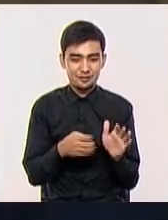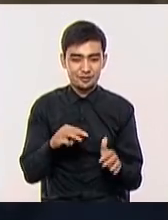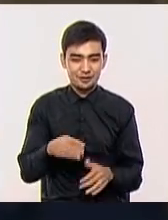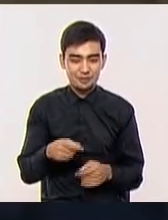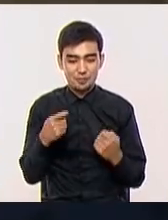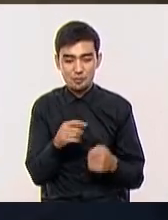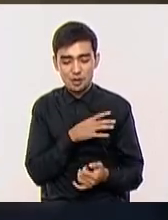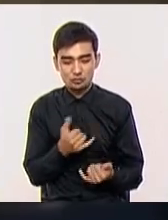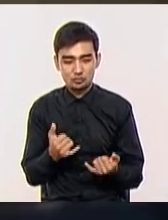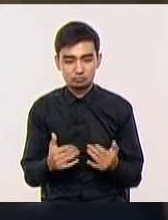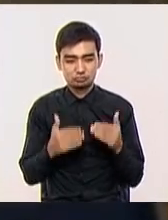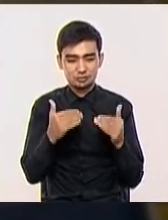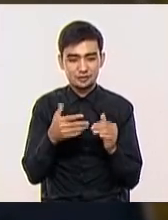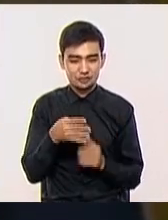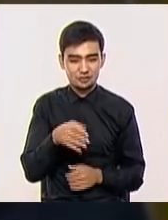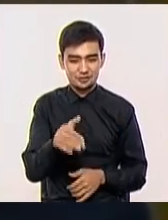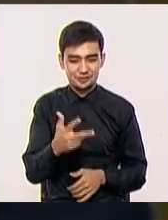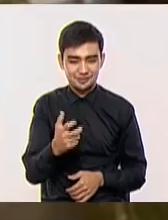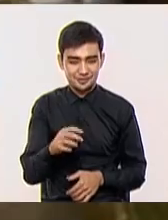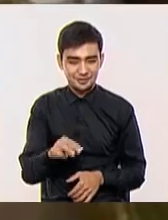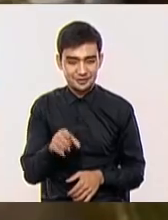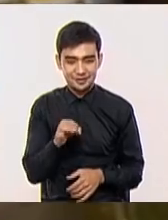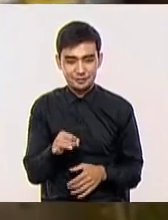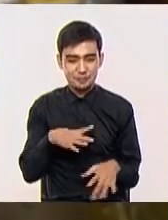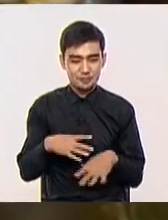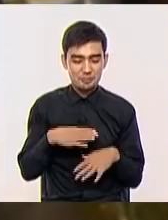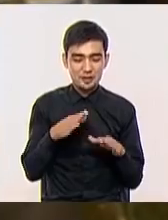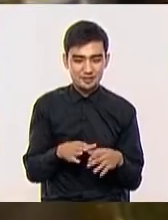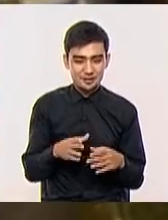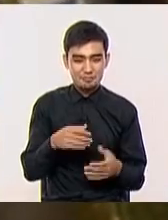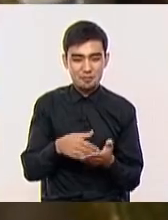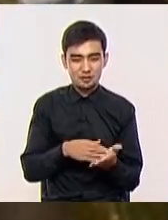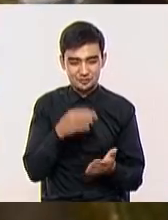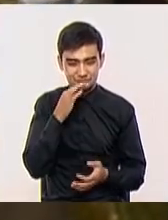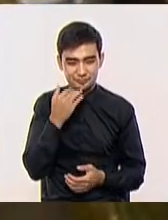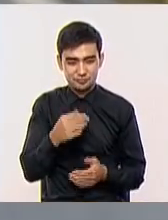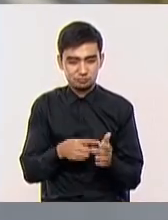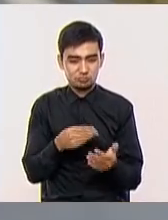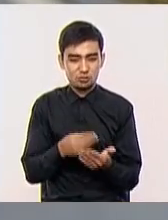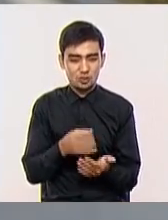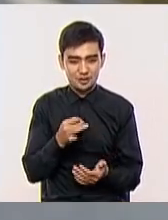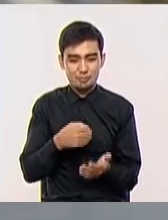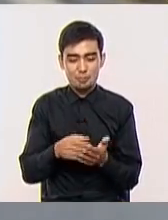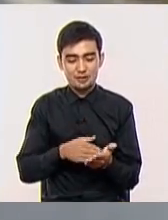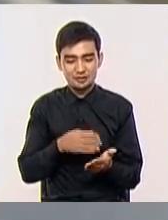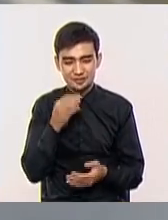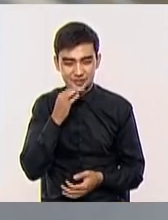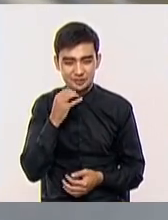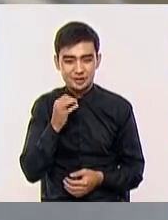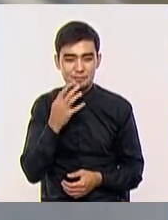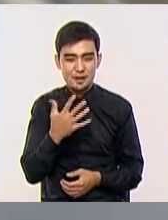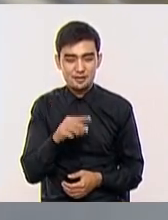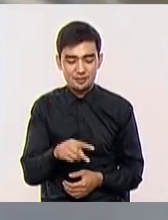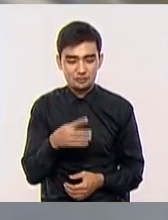сатылса, қазір 4300 теңгеге көтерілген. Ал ірі сауда үйлерінде майдың бағасы тіпті қымбат. Онда күнбағыс майының 5 литрі